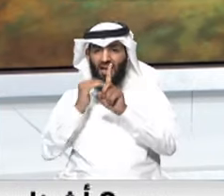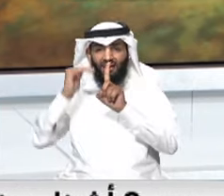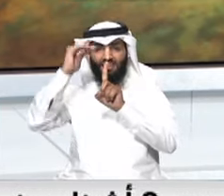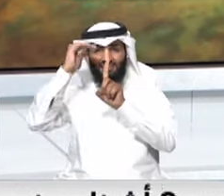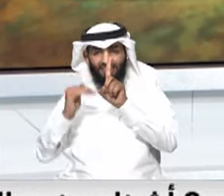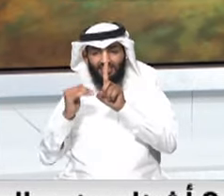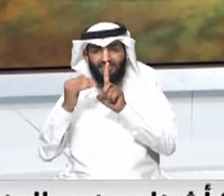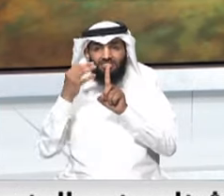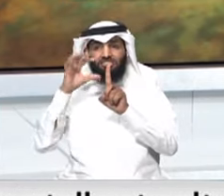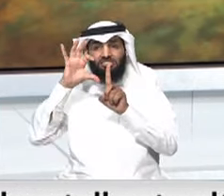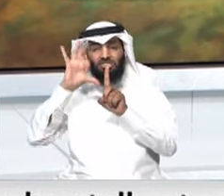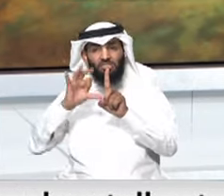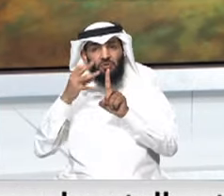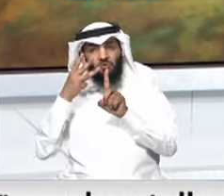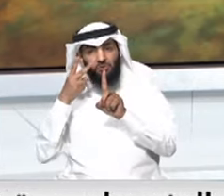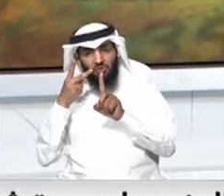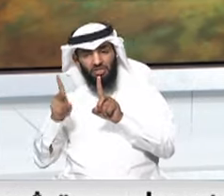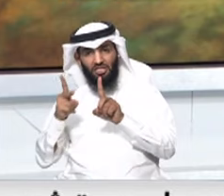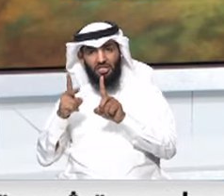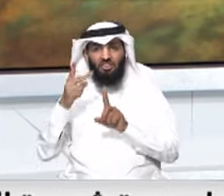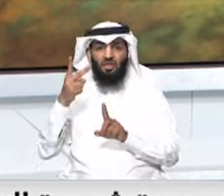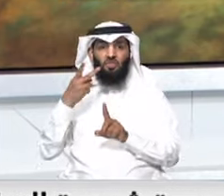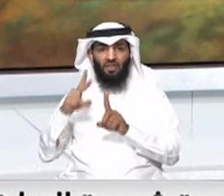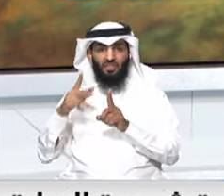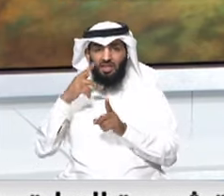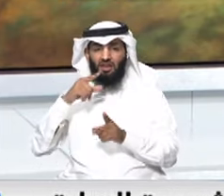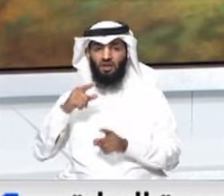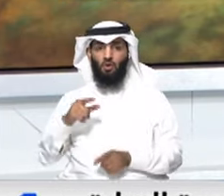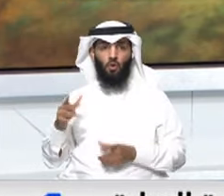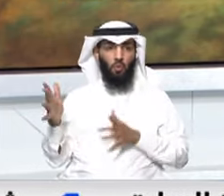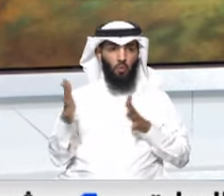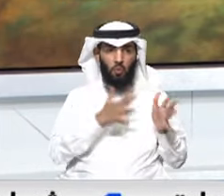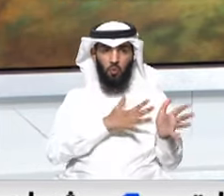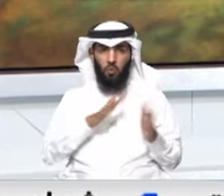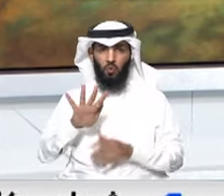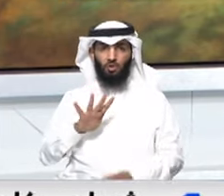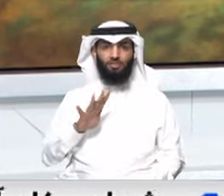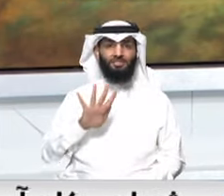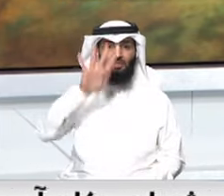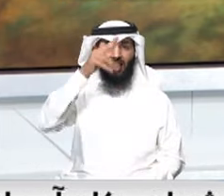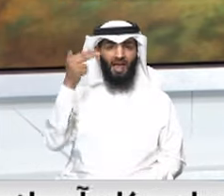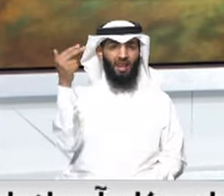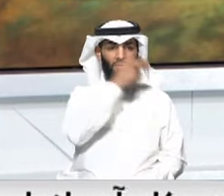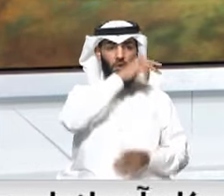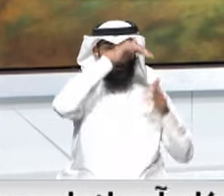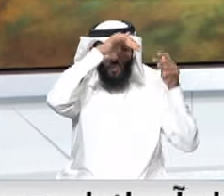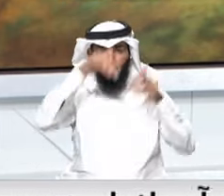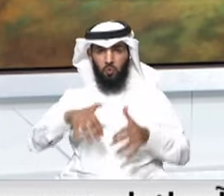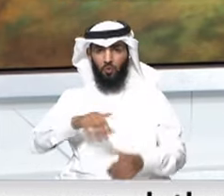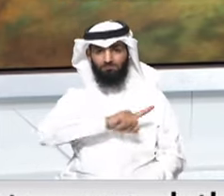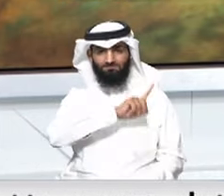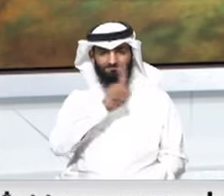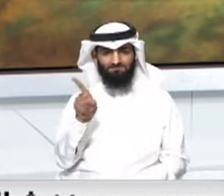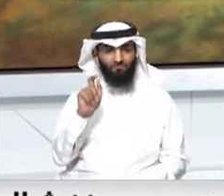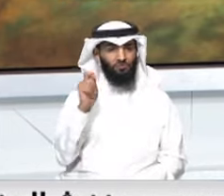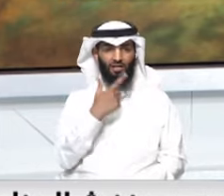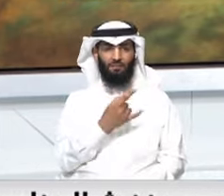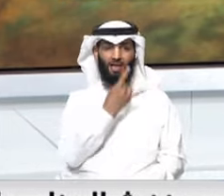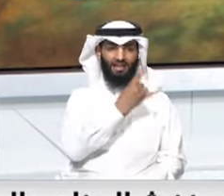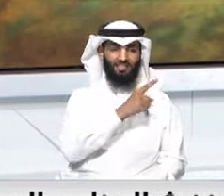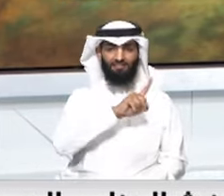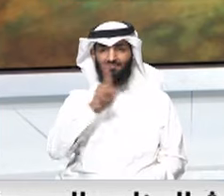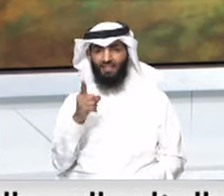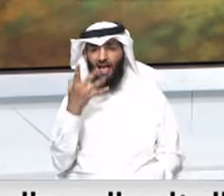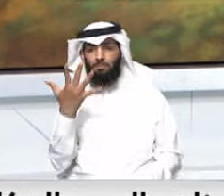إلى 32 درجة مئوية، مع رياح شمالية غربية خفيفة إلى معتدلة السرعة من 10 إلى 35 كيلومتر